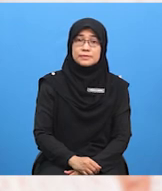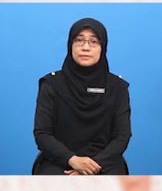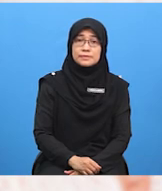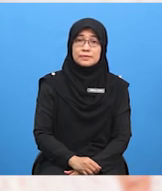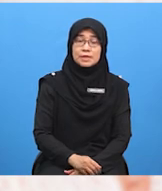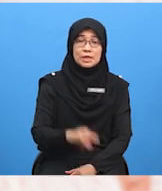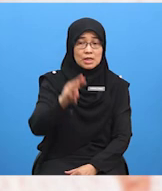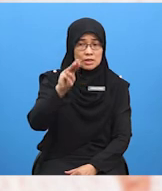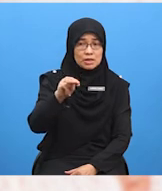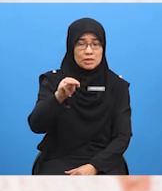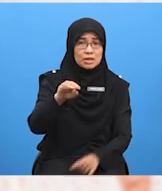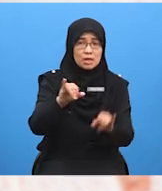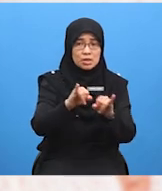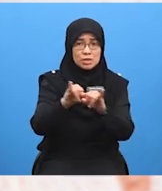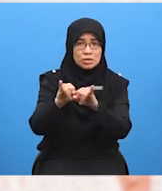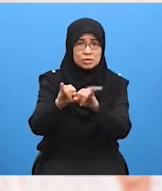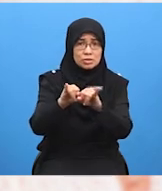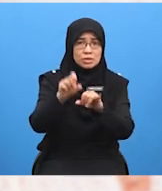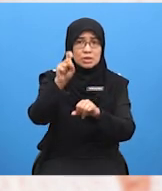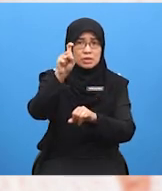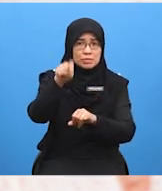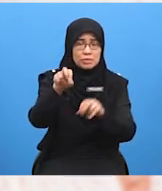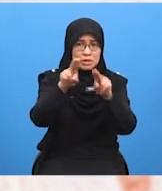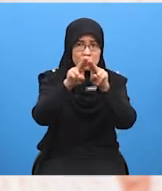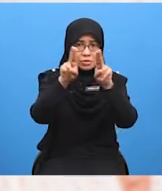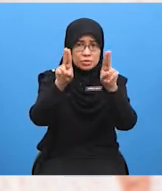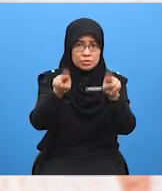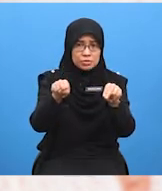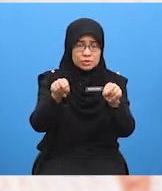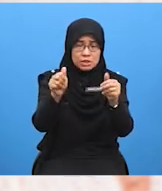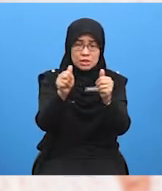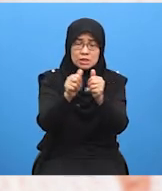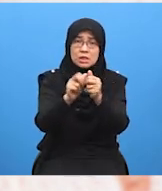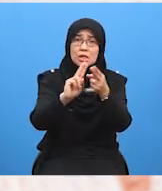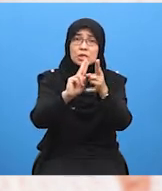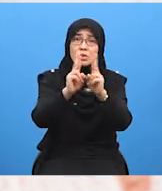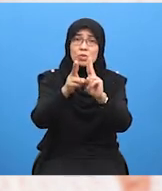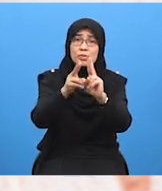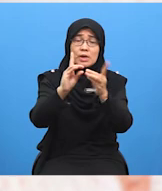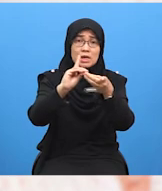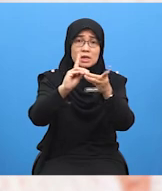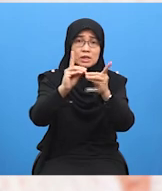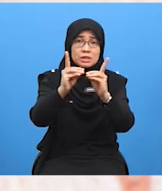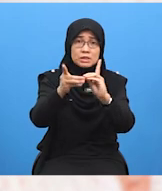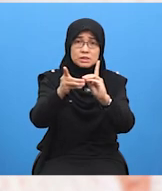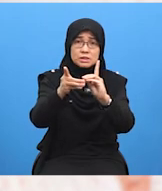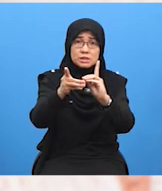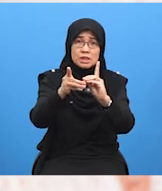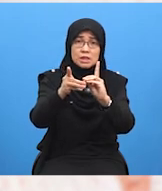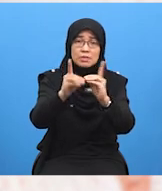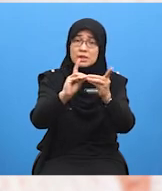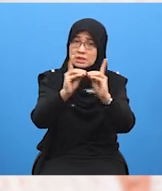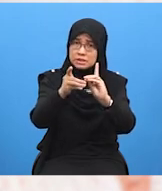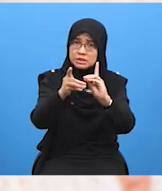Murid juga boleh menguji litar dengan mengubah digit pada bahagian delay